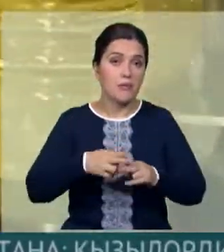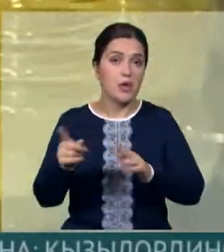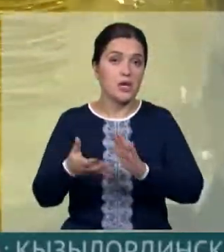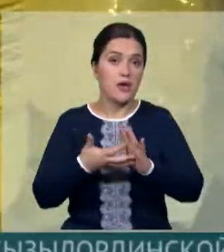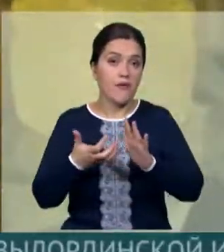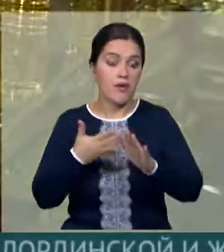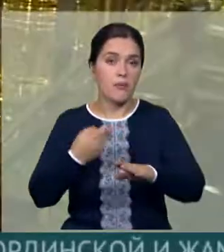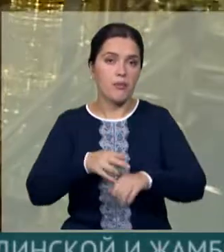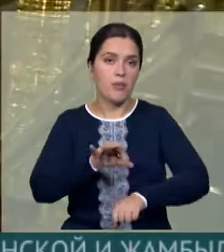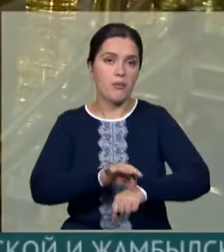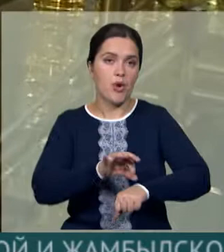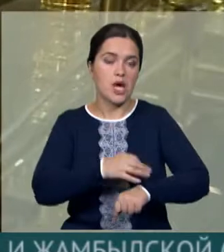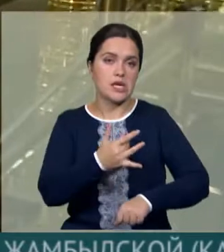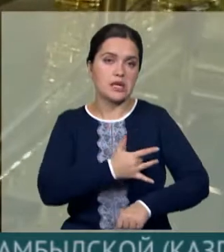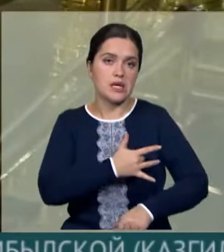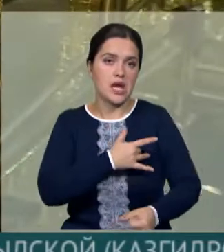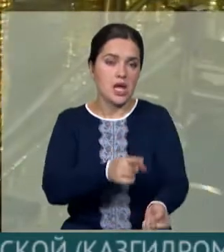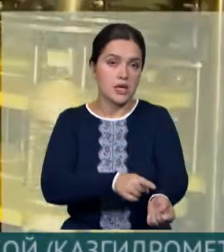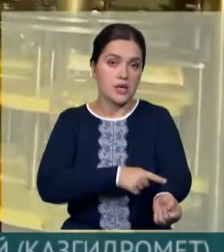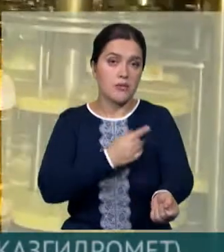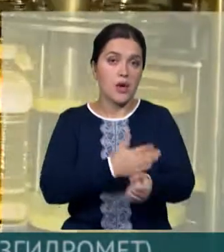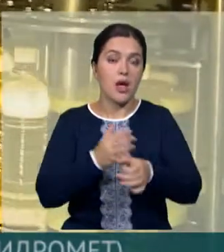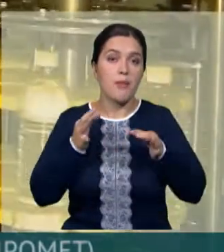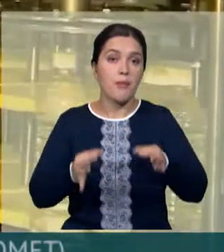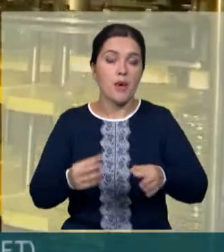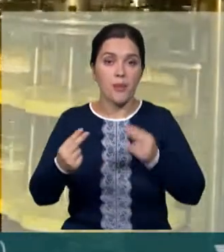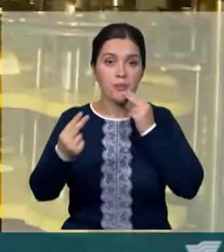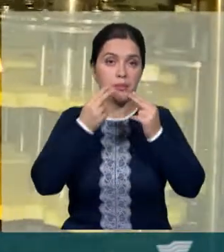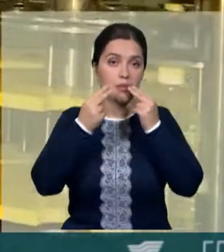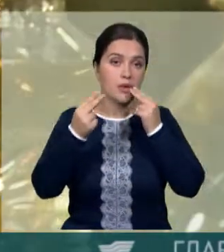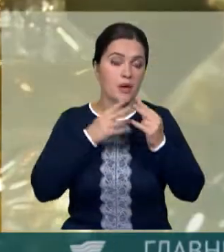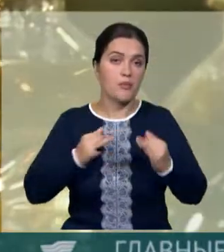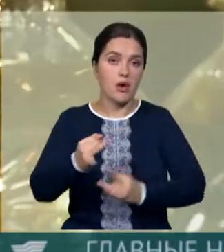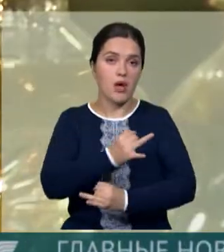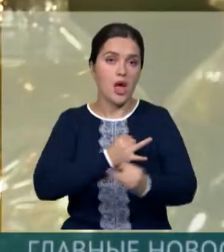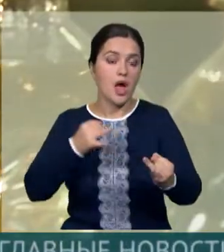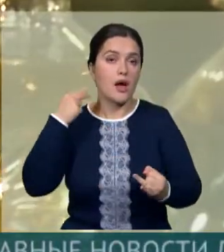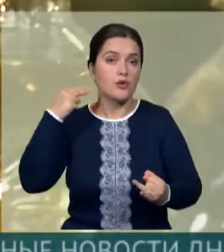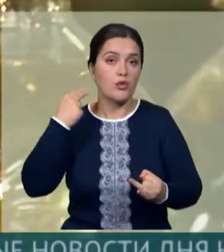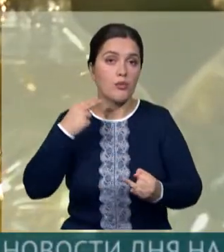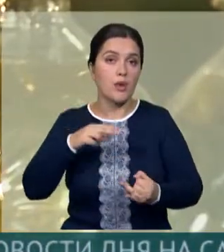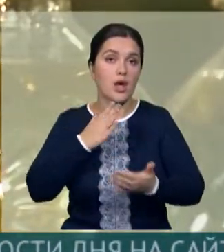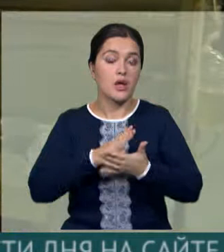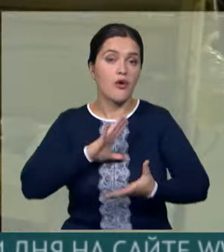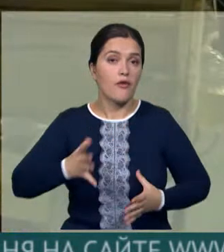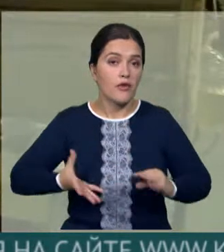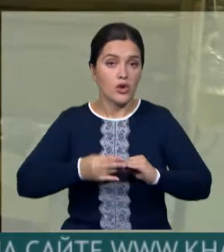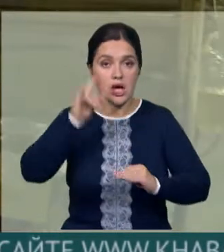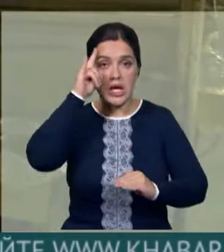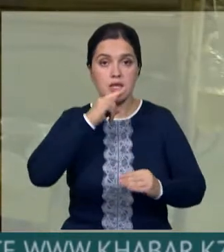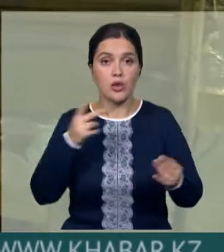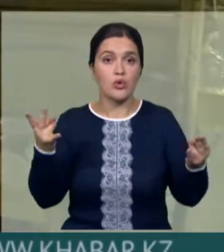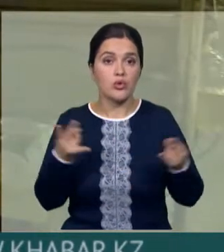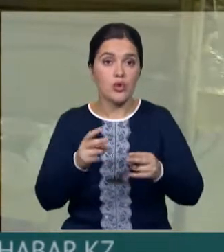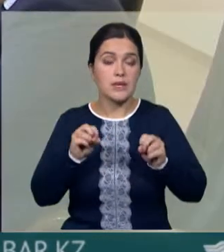заболеваниям сердечно-сосудистой системы. Вопросы правильного питания обсуждали в Актюбе. Участники встречи пришли к выводу, что Казахстану